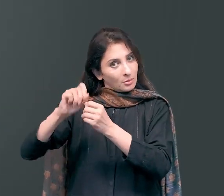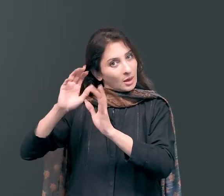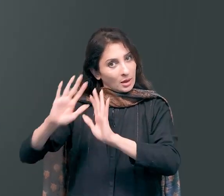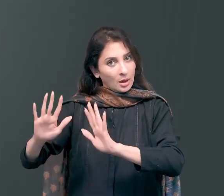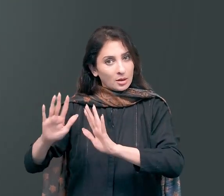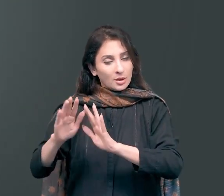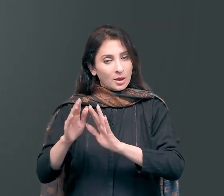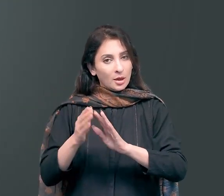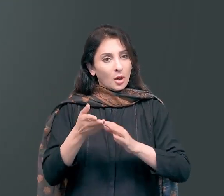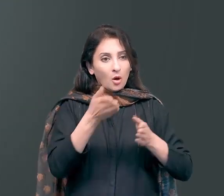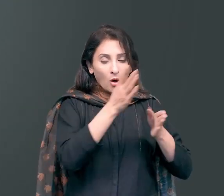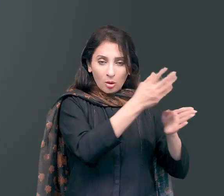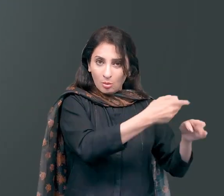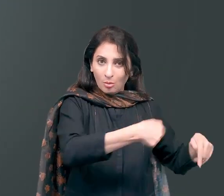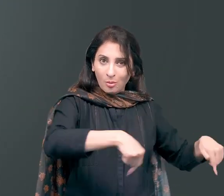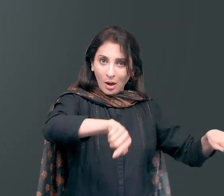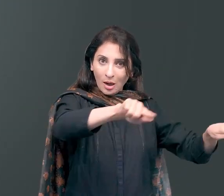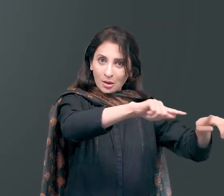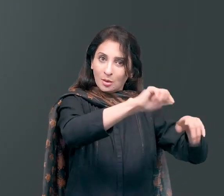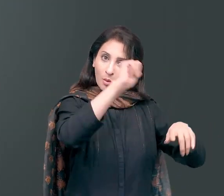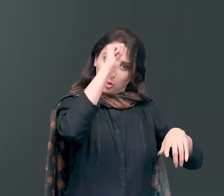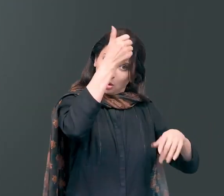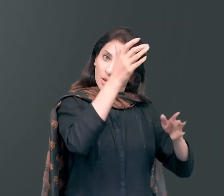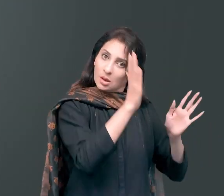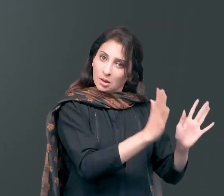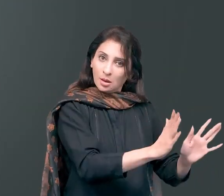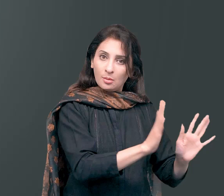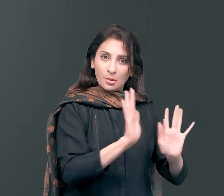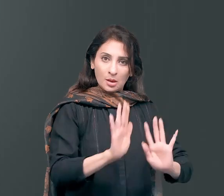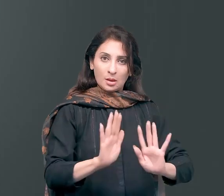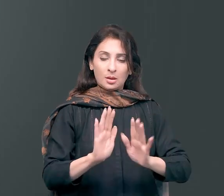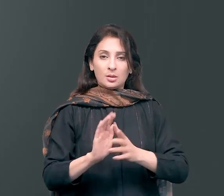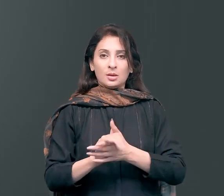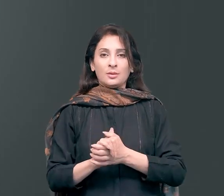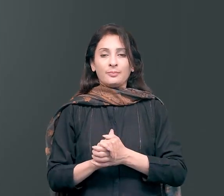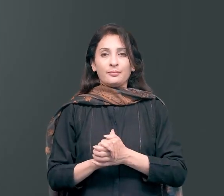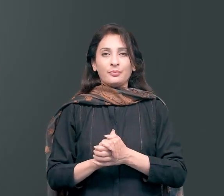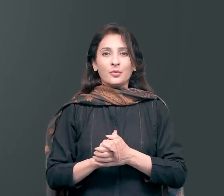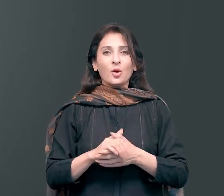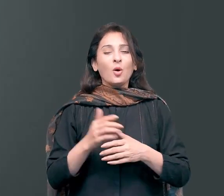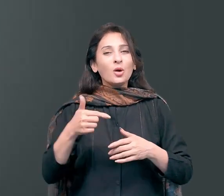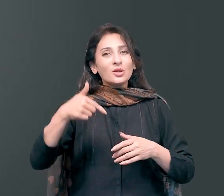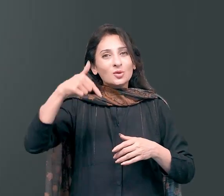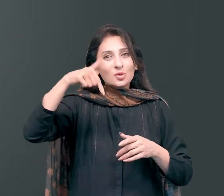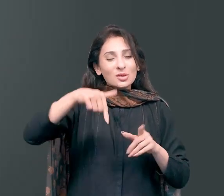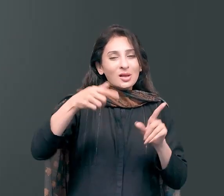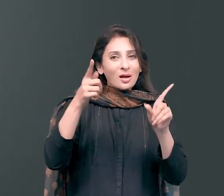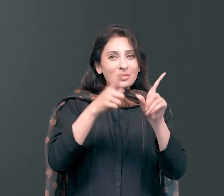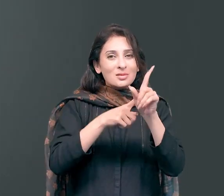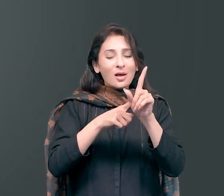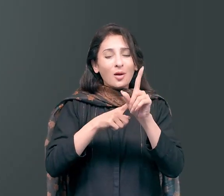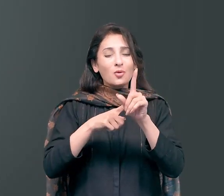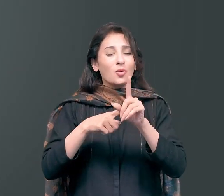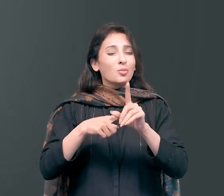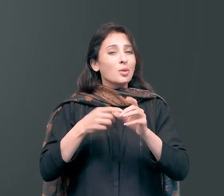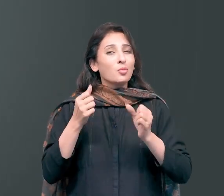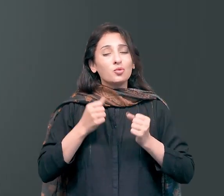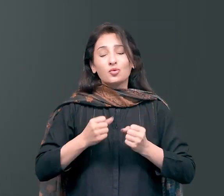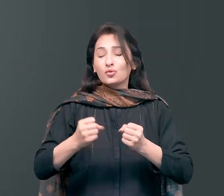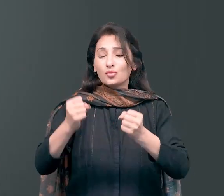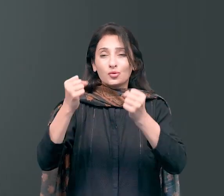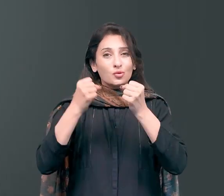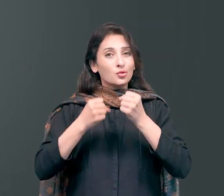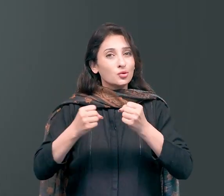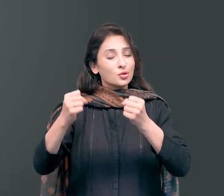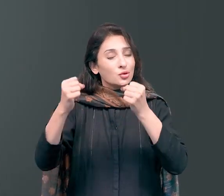پاکستان ان علاقوں میں بنا دیا جائے۔ اب یہ جو 7 سالوں میں جو جد و جہد چلتی ہے اور پاکستان